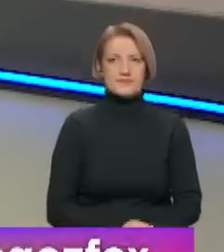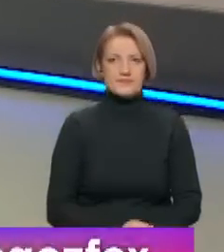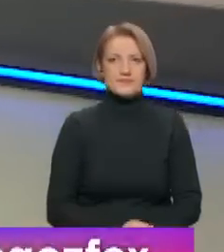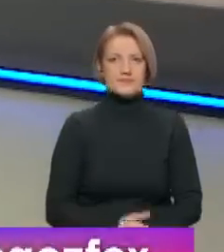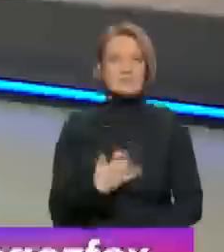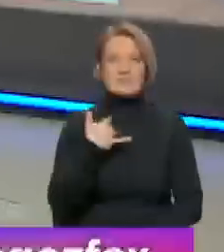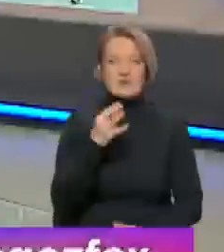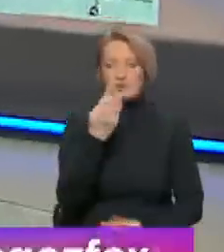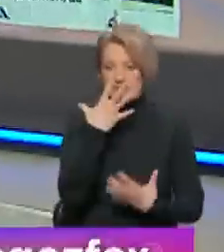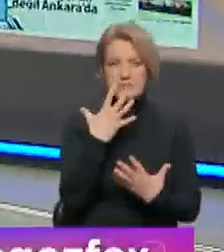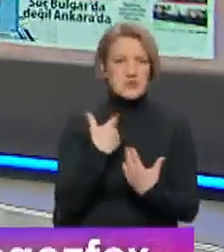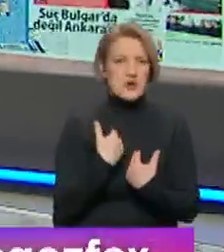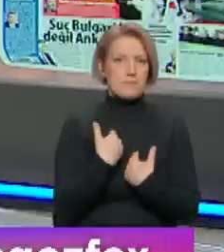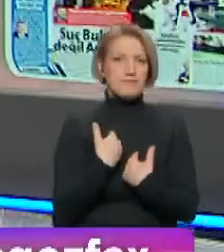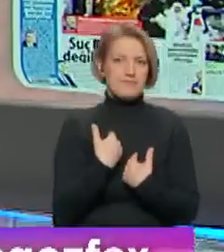çocuklarımı